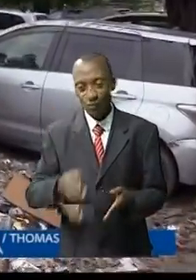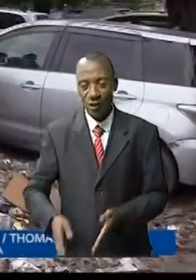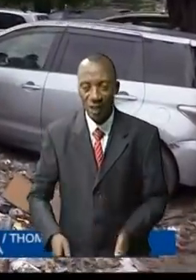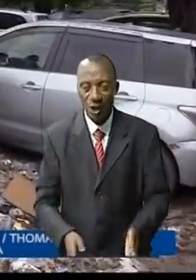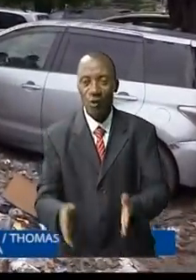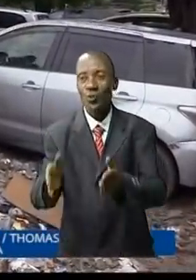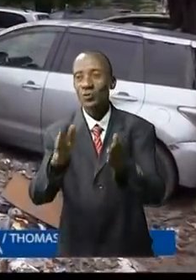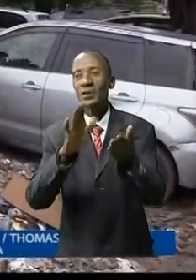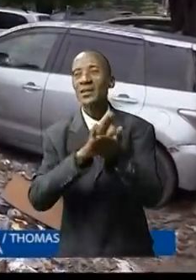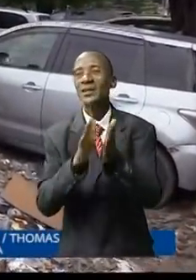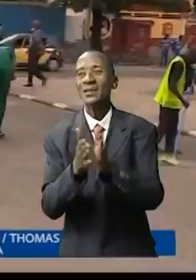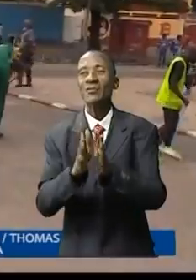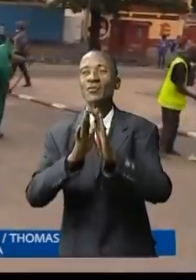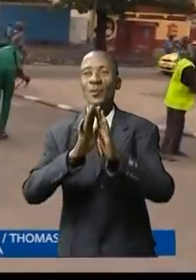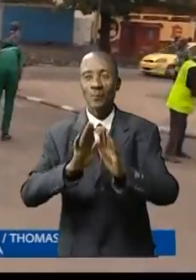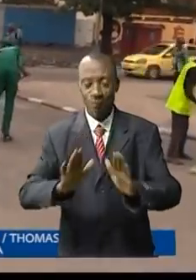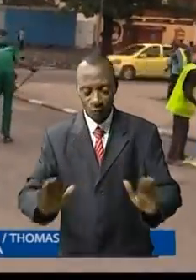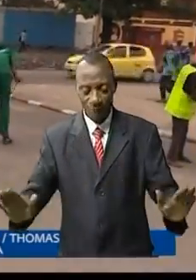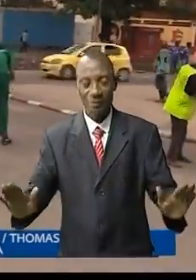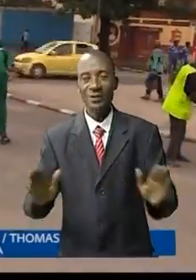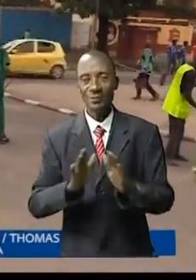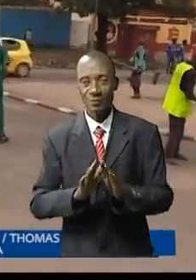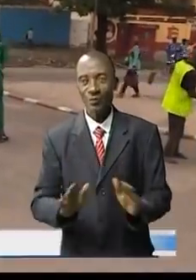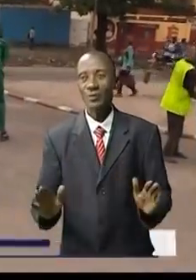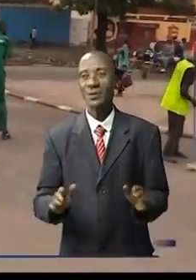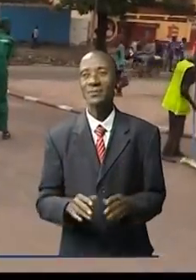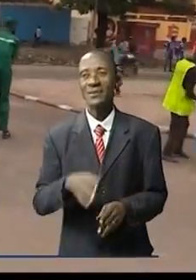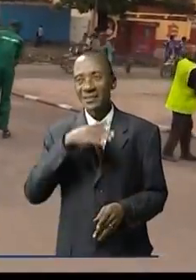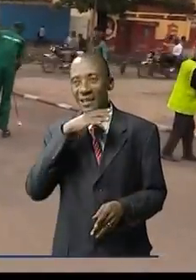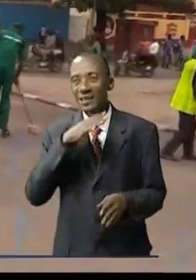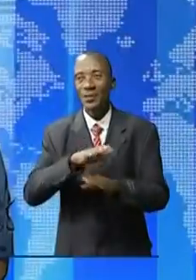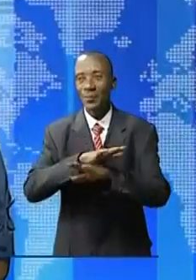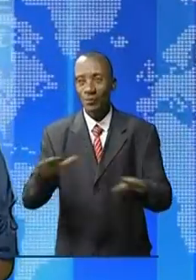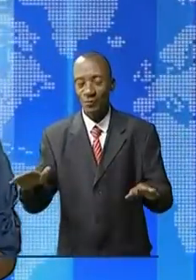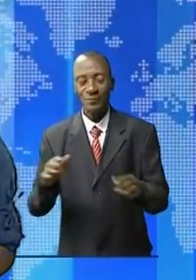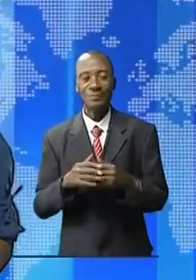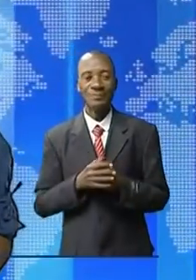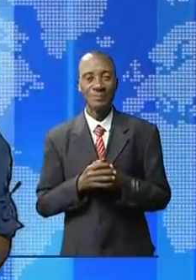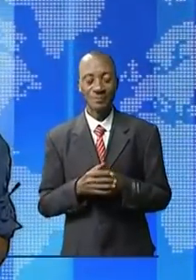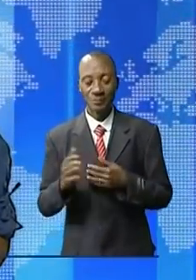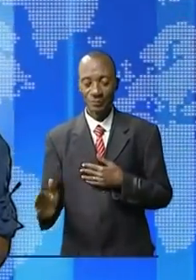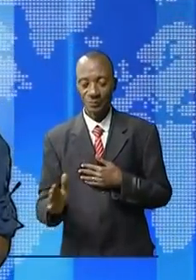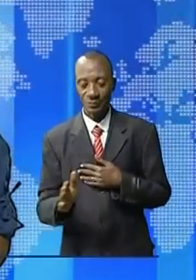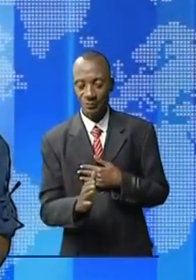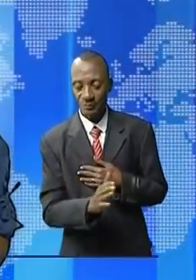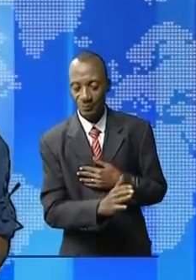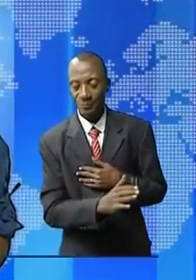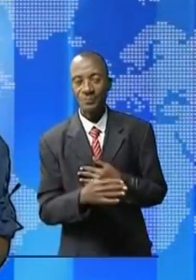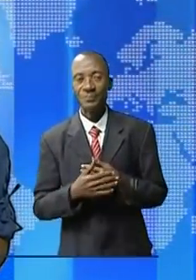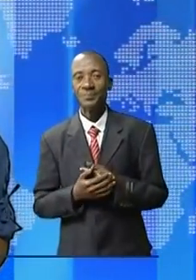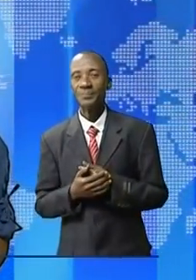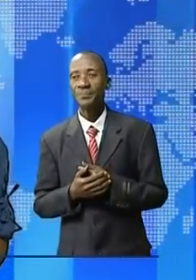milieu de vie en vue d'éviter les risques d'attraper plusieurs maladies. Pendant que Bandal